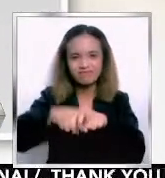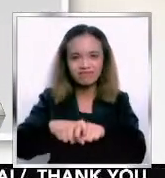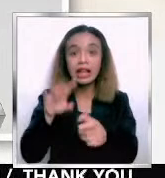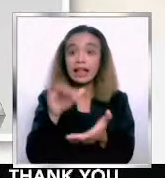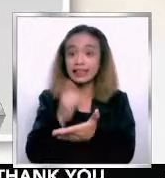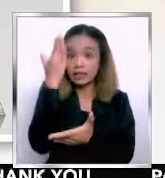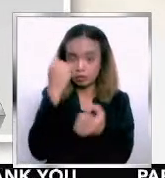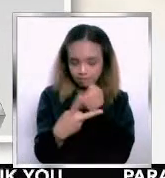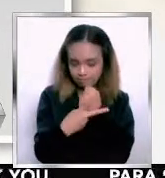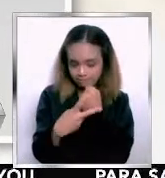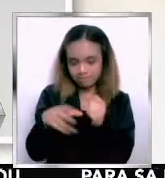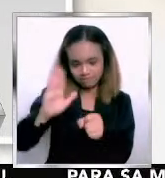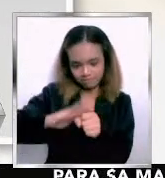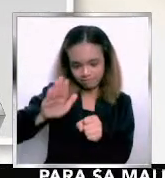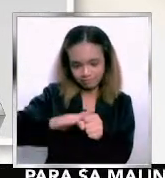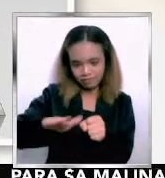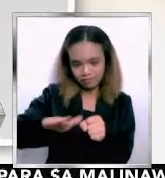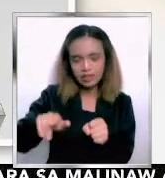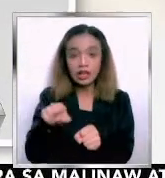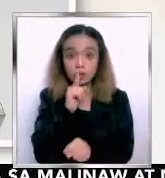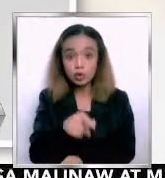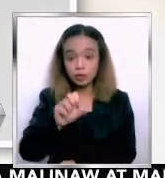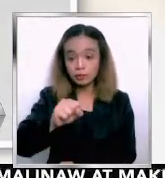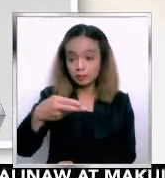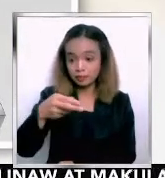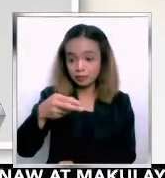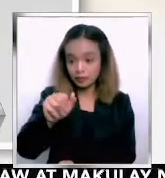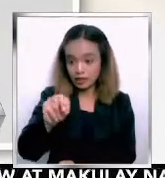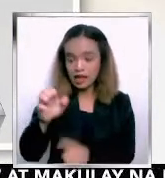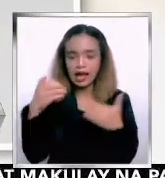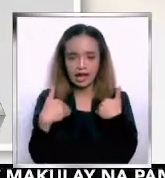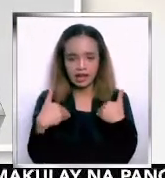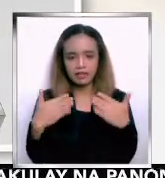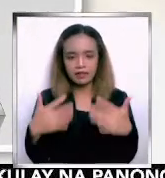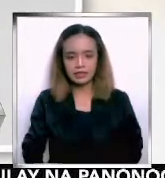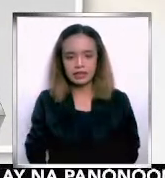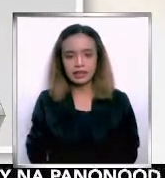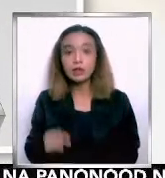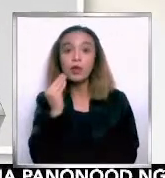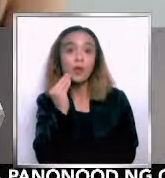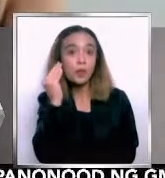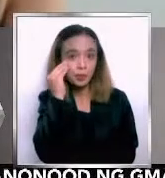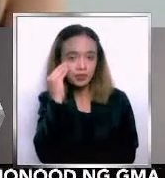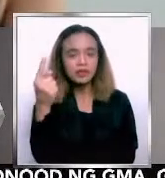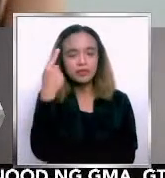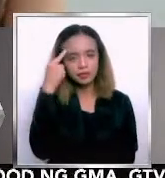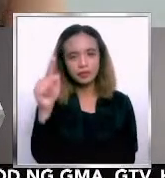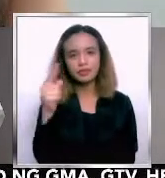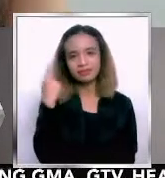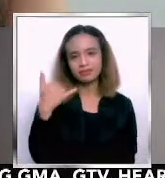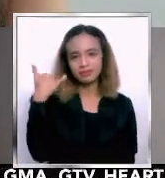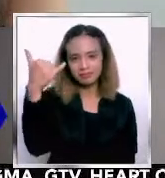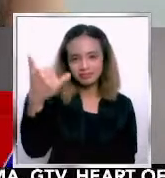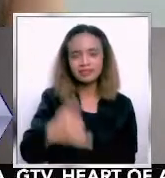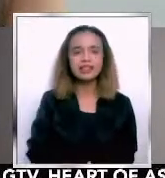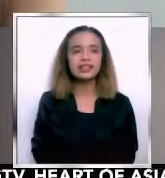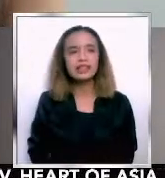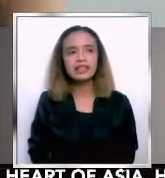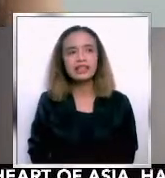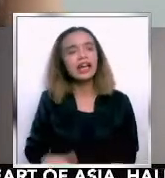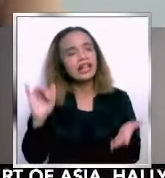ng sapat, siniguro ni Shane na may matitirhan ng kanyang pamilya na panghabang buhay. Ayun po yung isa sa